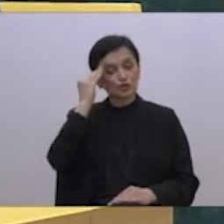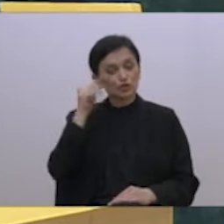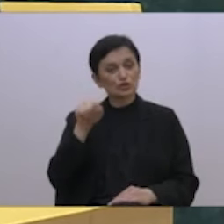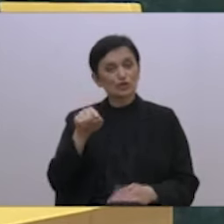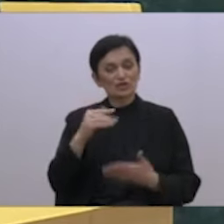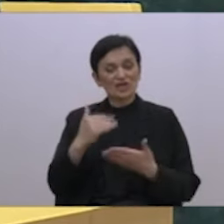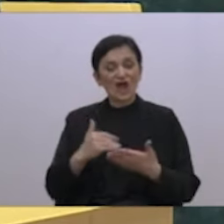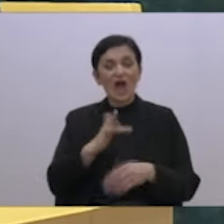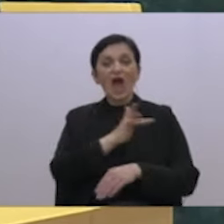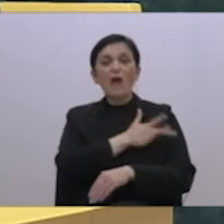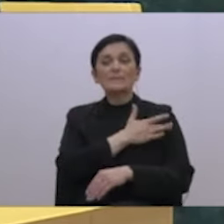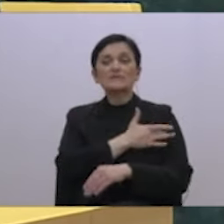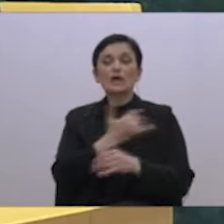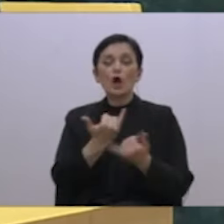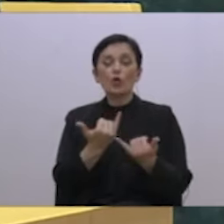ემსახურება